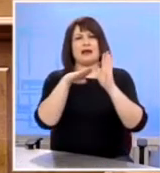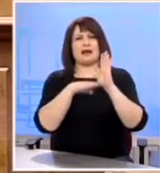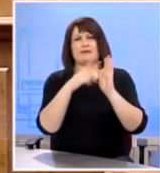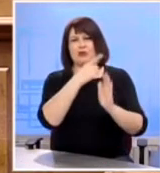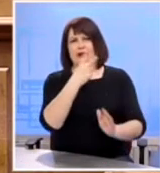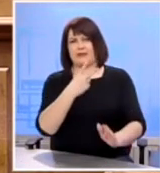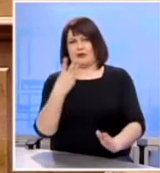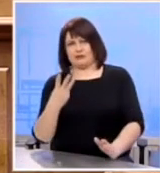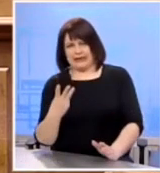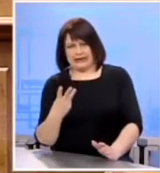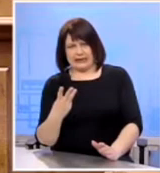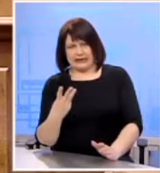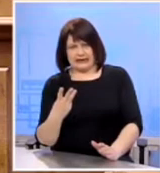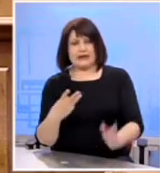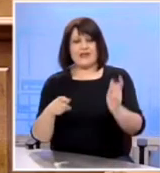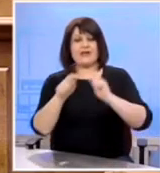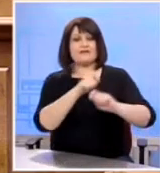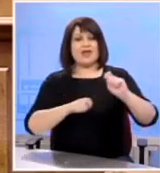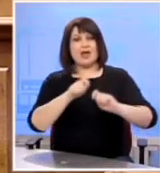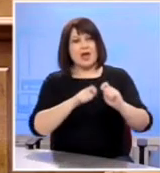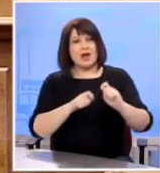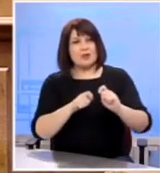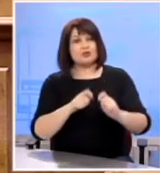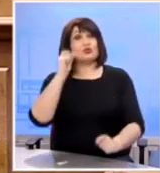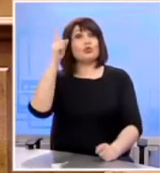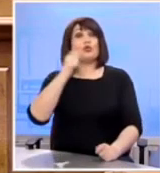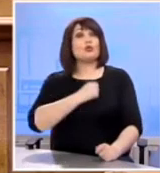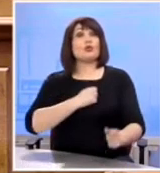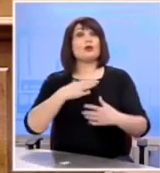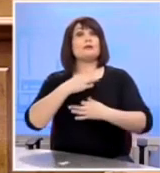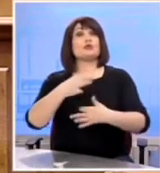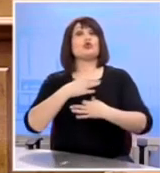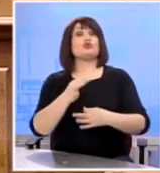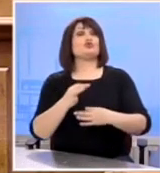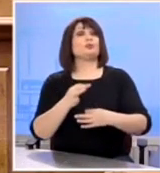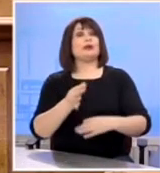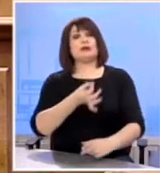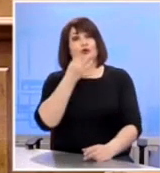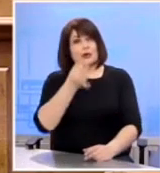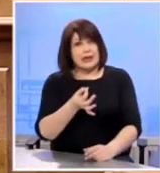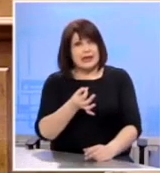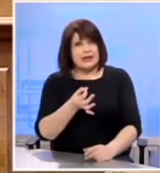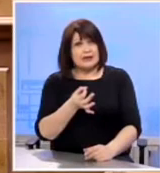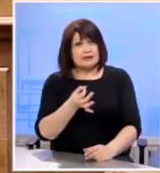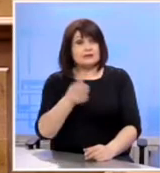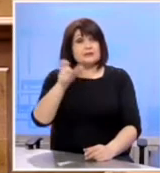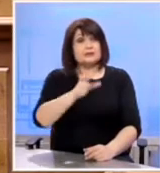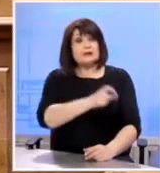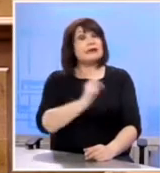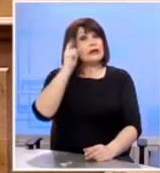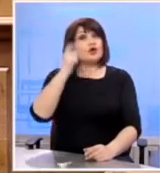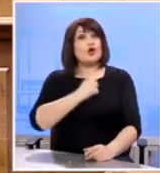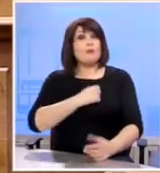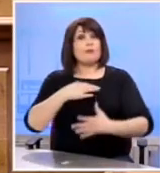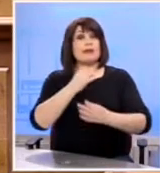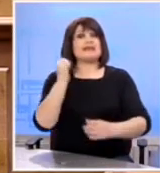2 και 3 καταρτίζονται ύστερα από γνώμη με τους εκπροσώπους, μετά από έκφραση γνώμης των